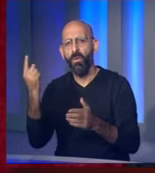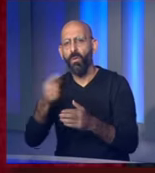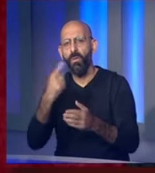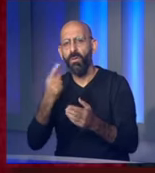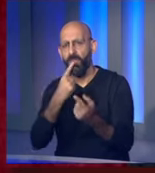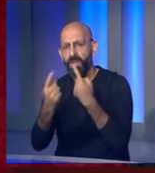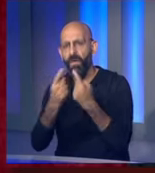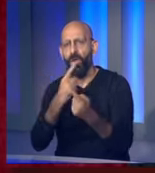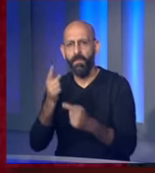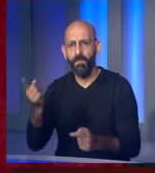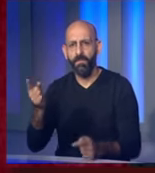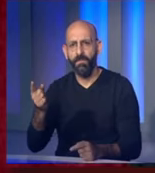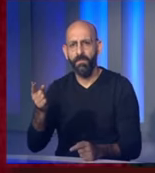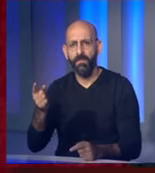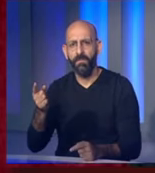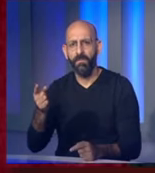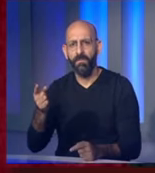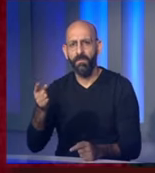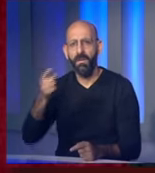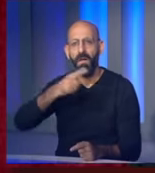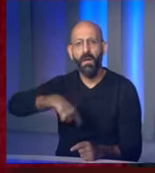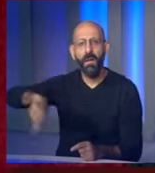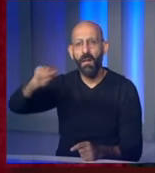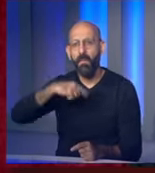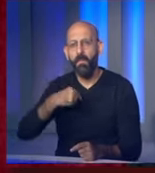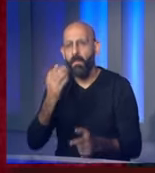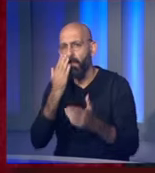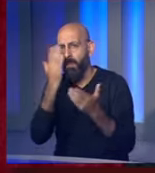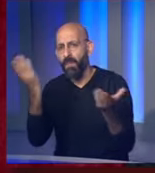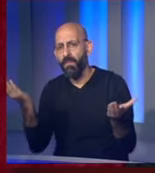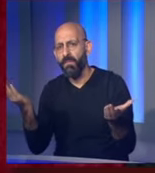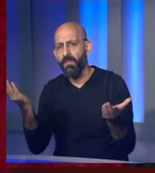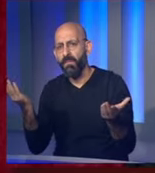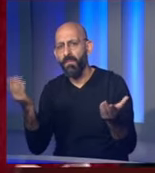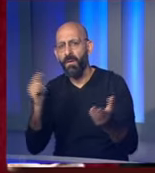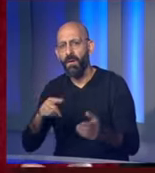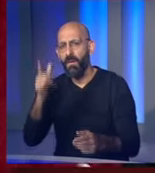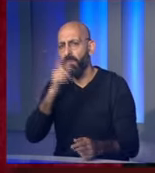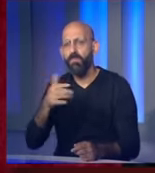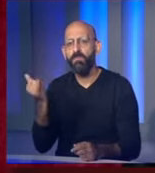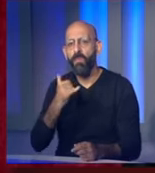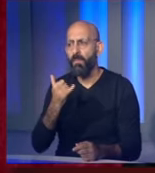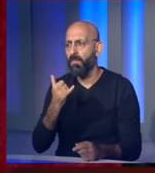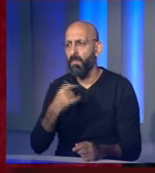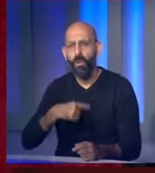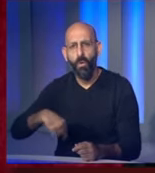والورقه يلي عم ينحكى عنها ومسوده الاتفاق يلي عم ينحكى عنها يلي نحن كلنا ما بنعرف شيء عنها يلي